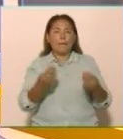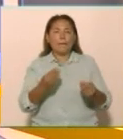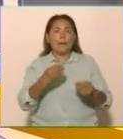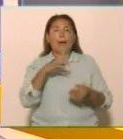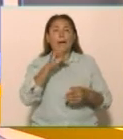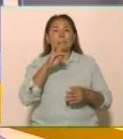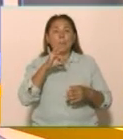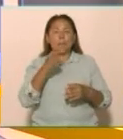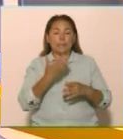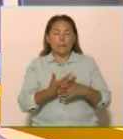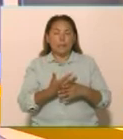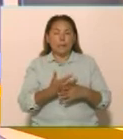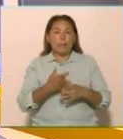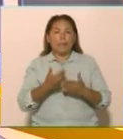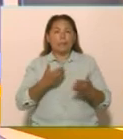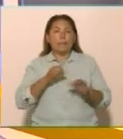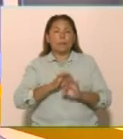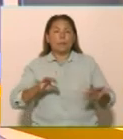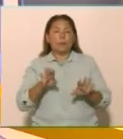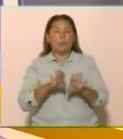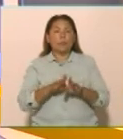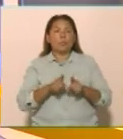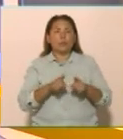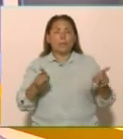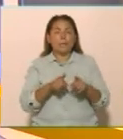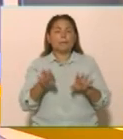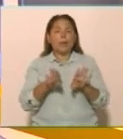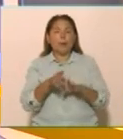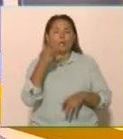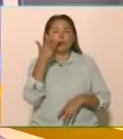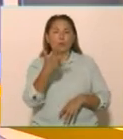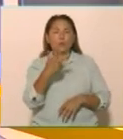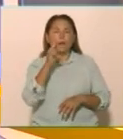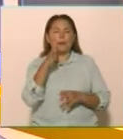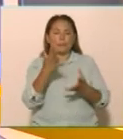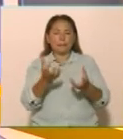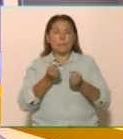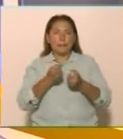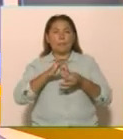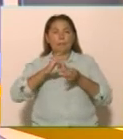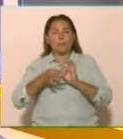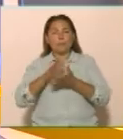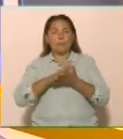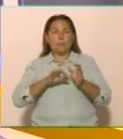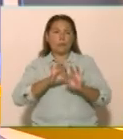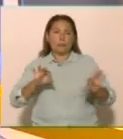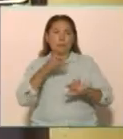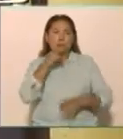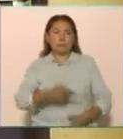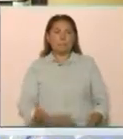ұрпақтары жүзеге асырды. Айта кетейік, осы шара аясында тағы үш жанұя пәтерлі болмақ, толығырақ әріптесімнің бейне көрсетілімінде.